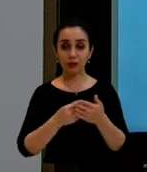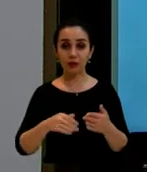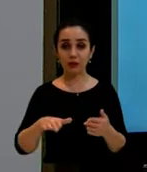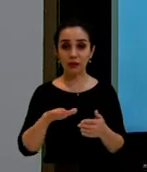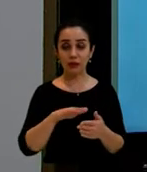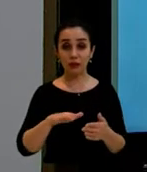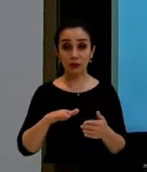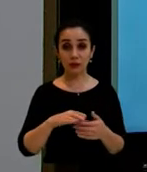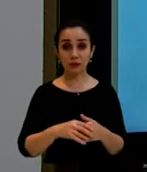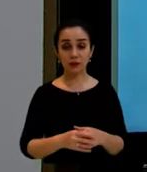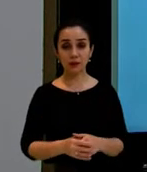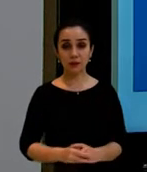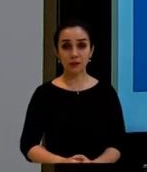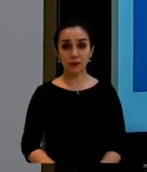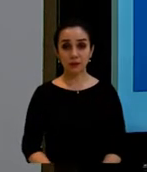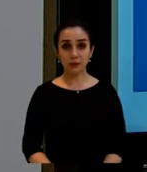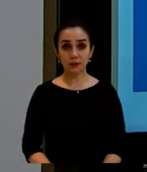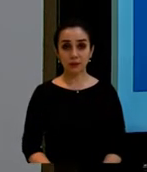полей.